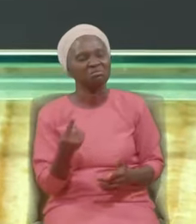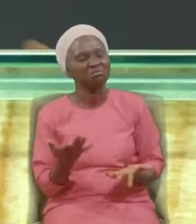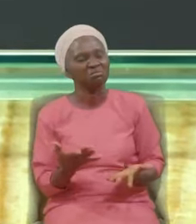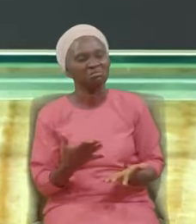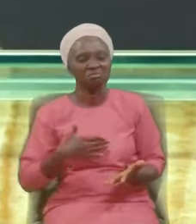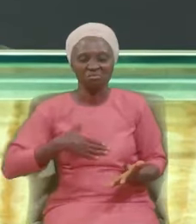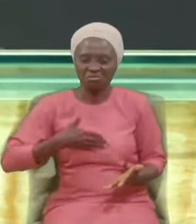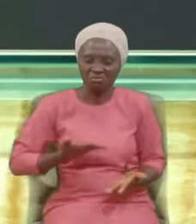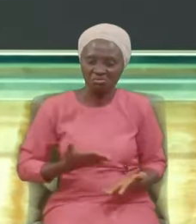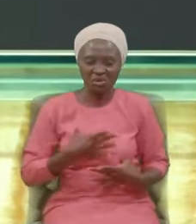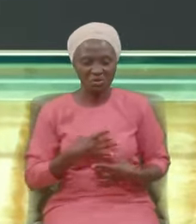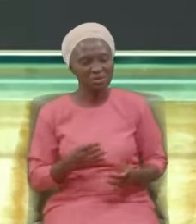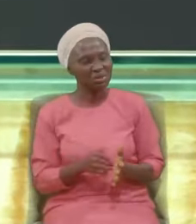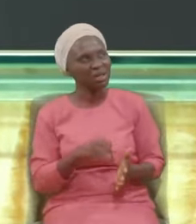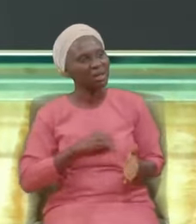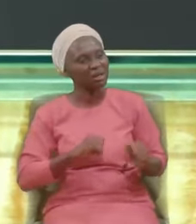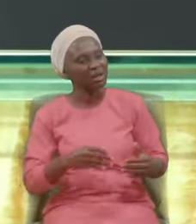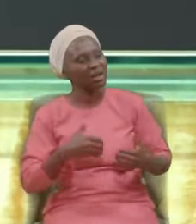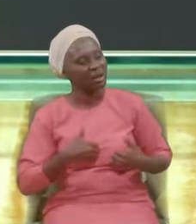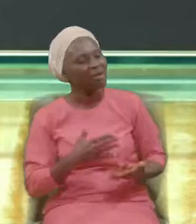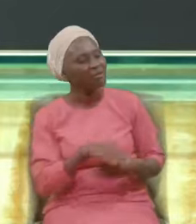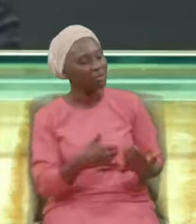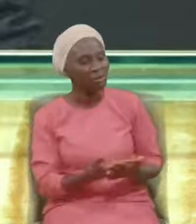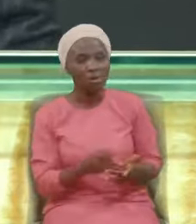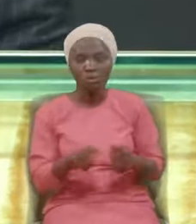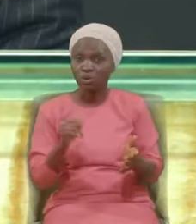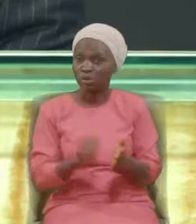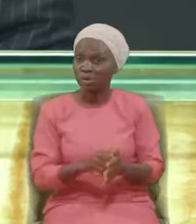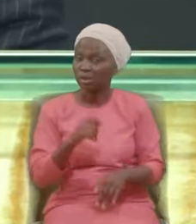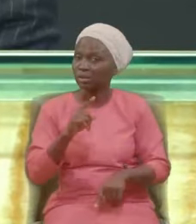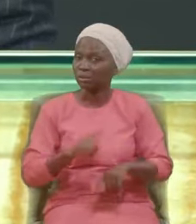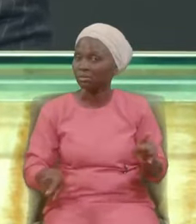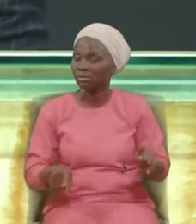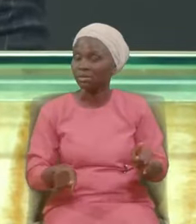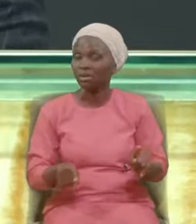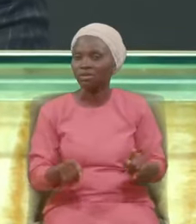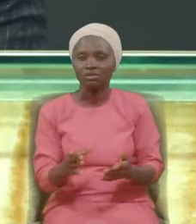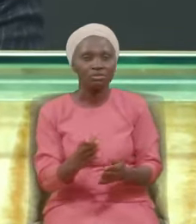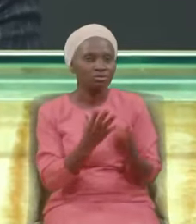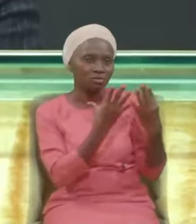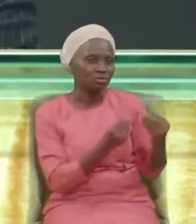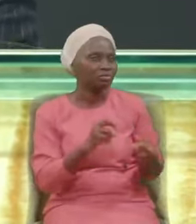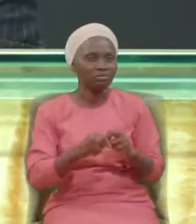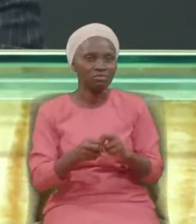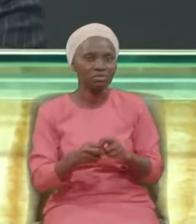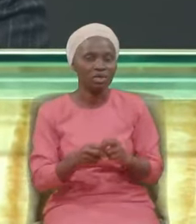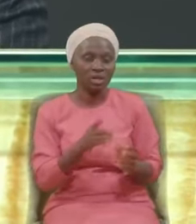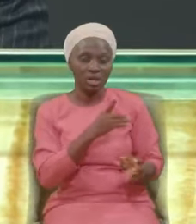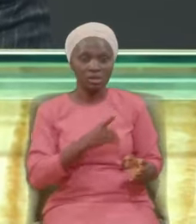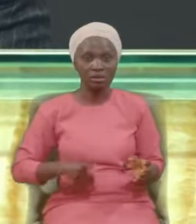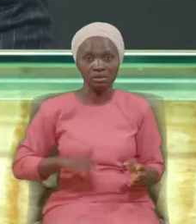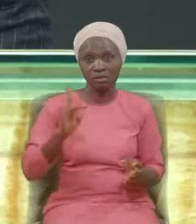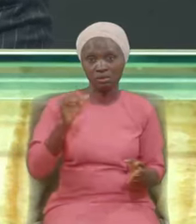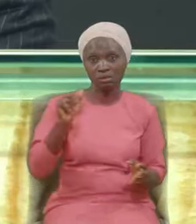souhaiter avoir tout ne résout pas le mal. David a consulté le Seigneur dans la